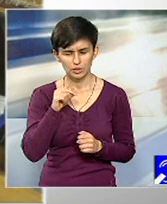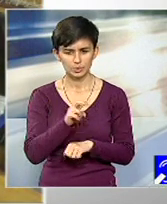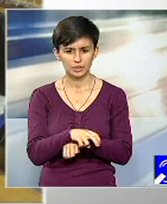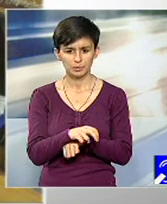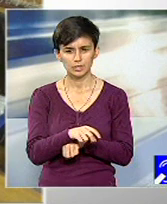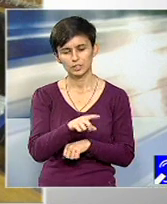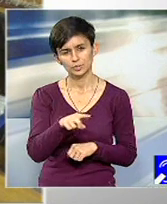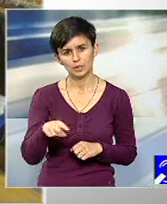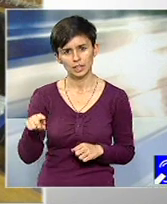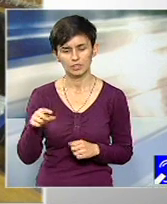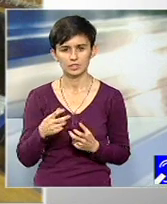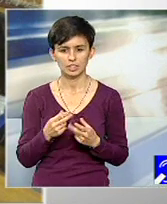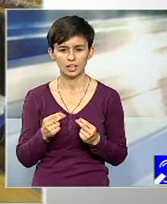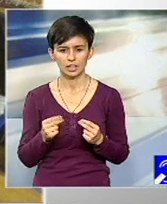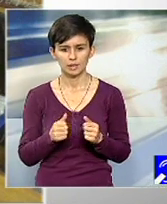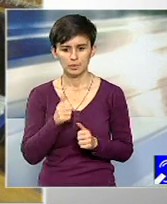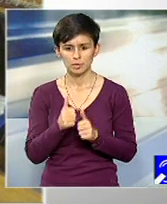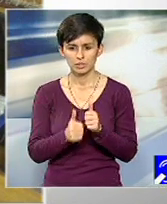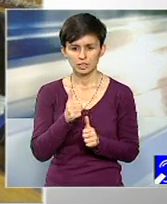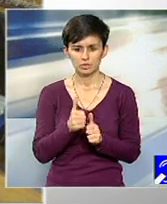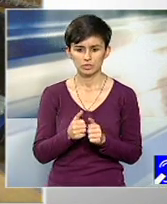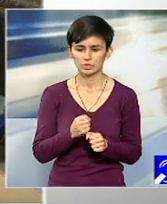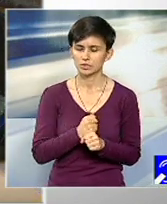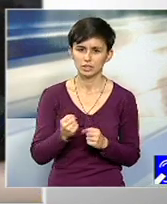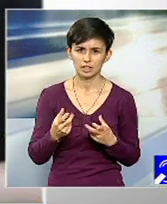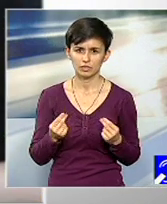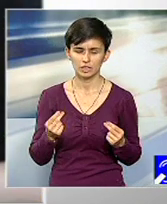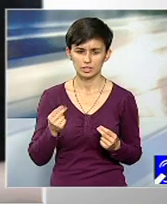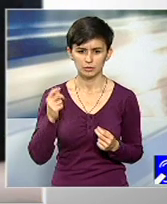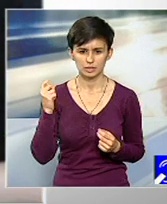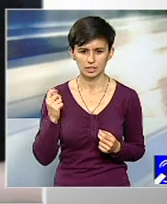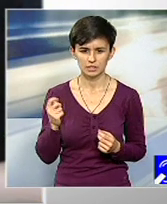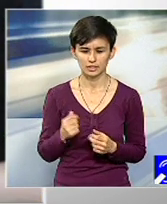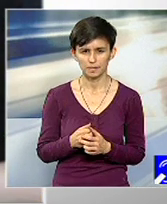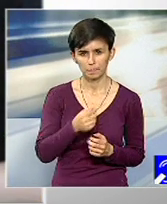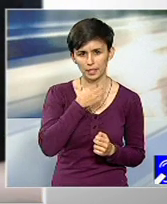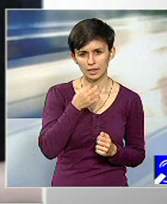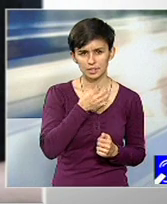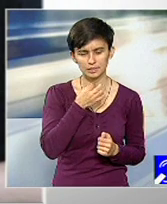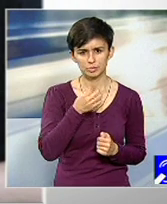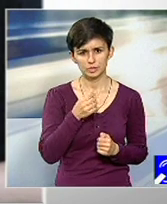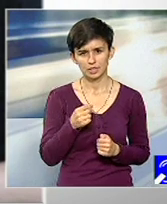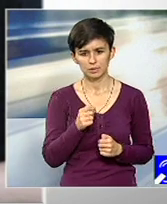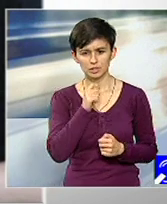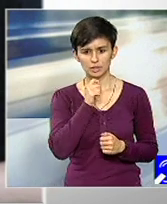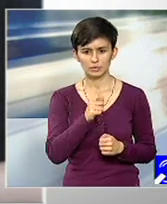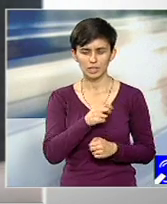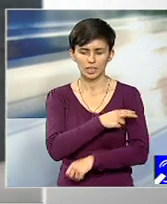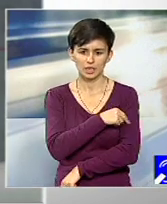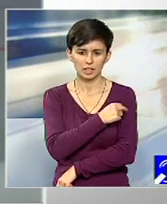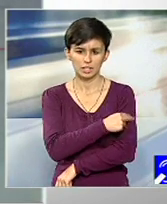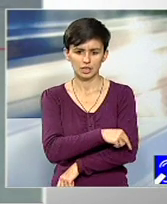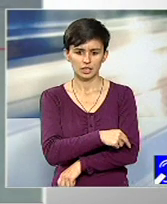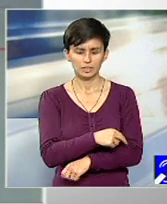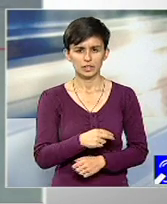voastră la nenumărate concursuri în foarte multe țări. Povesteam puțin mai devreme despre Ungaria, Elveția, știu că se